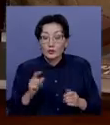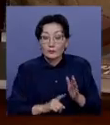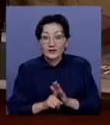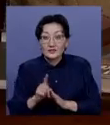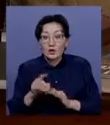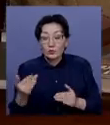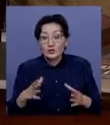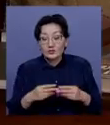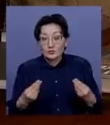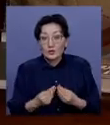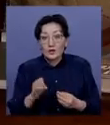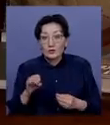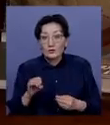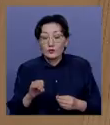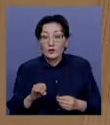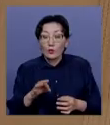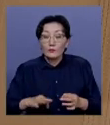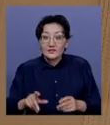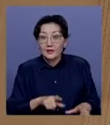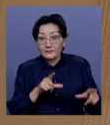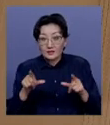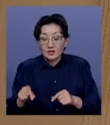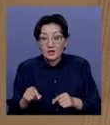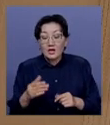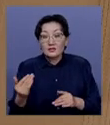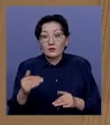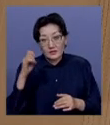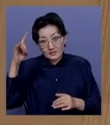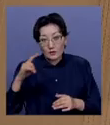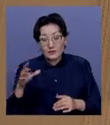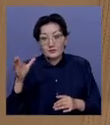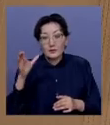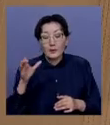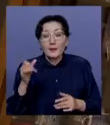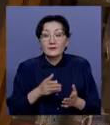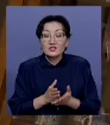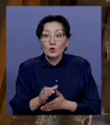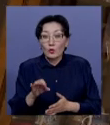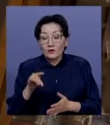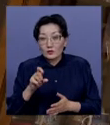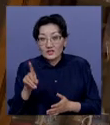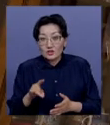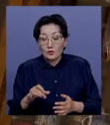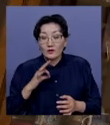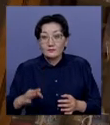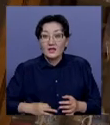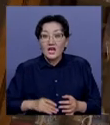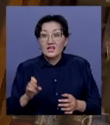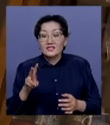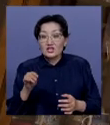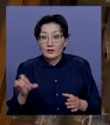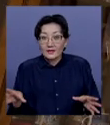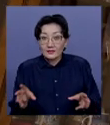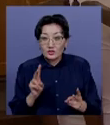ақынның жанұясы оңтүстік өңірге қарай ауысады. Кейін Ильфа намыз қазақтың мемлекет қайраткері Ораз Жандосовтың ұлы Санжармен